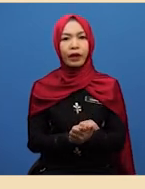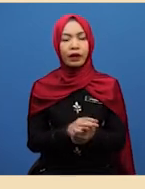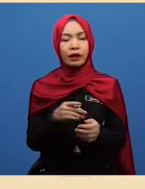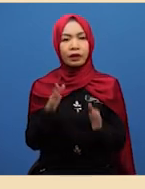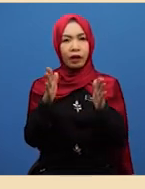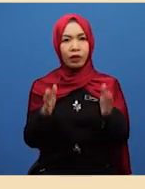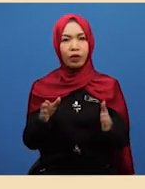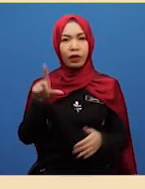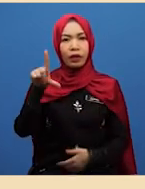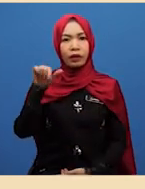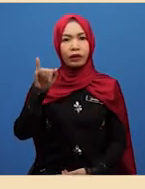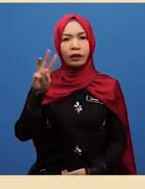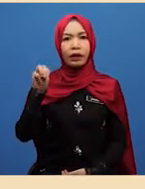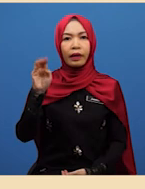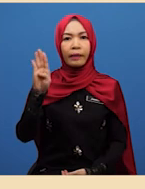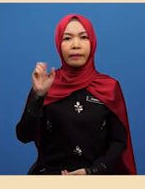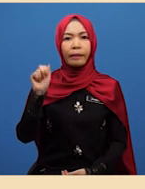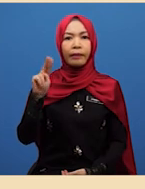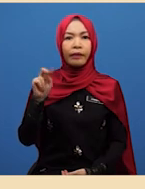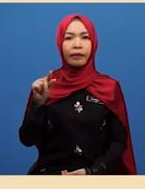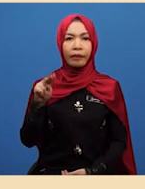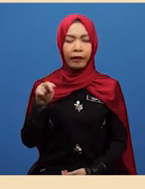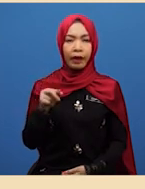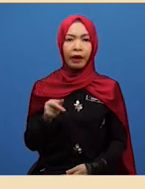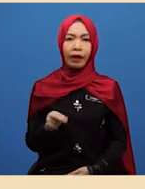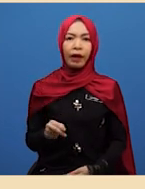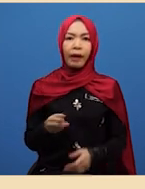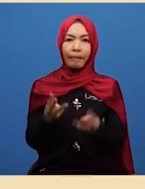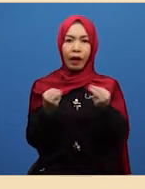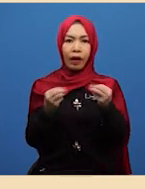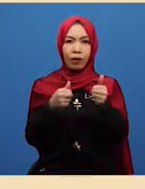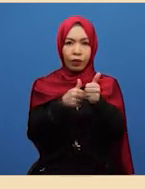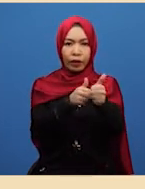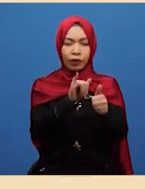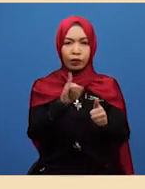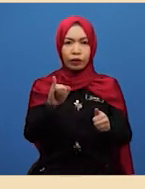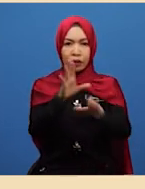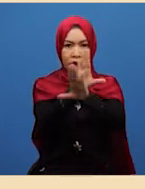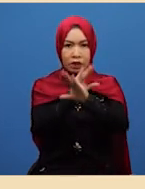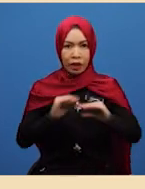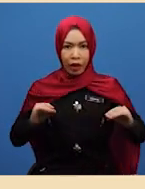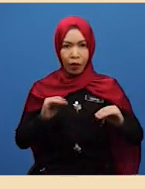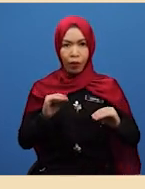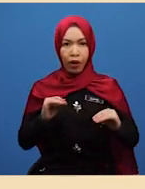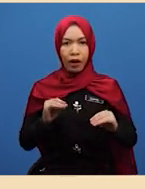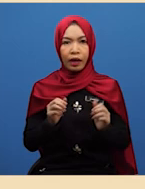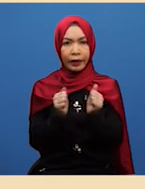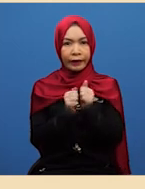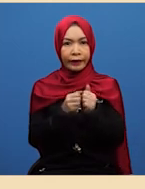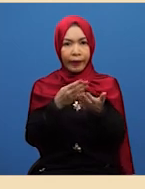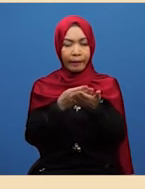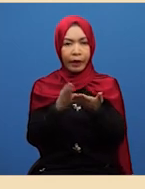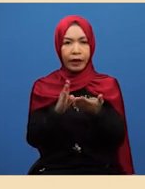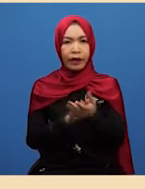untuk menyertai Sarawak. Bayaran sebanyak $6,000 diberikan kepada Sultan Brunei.